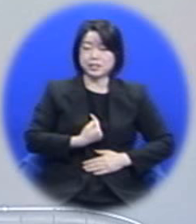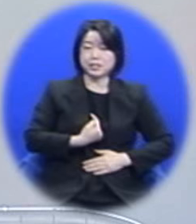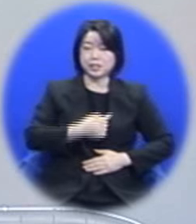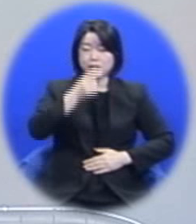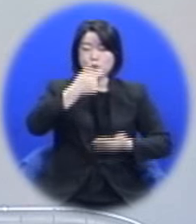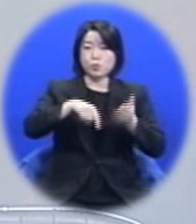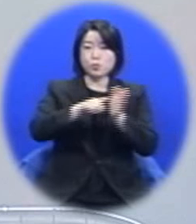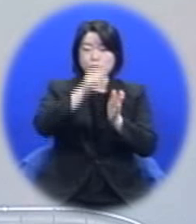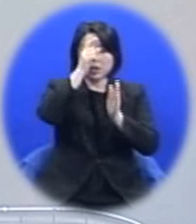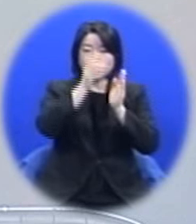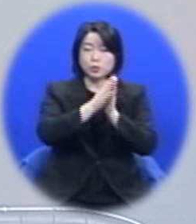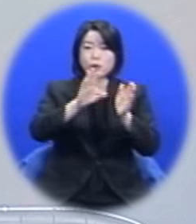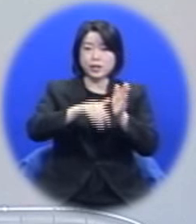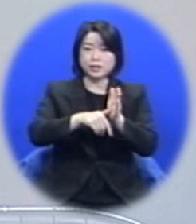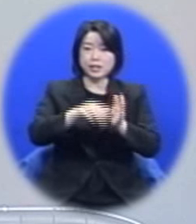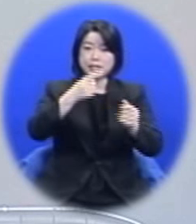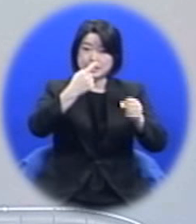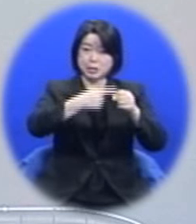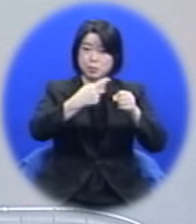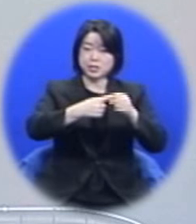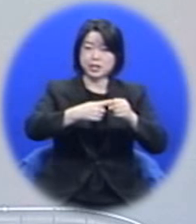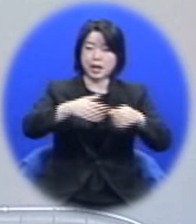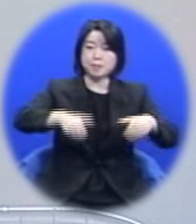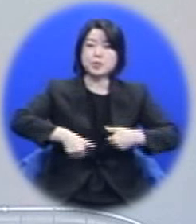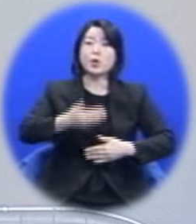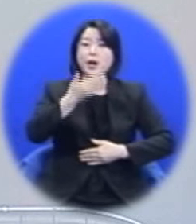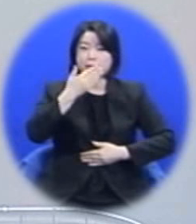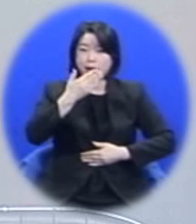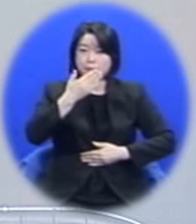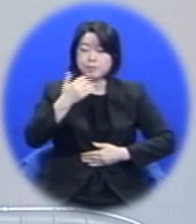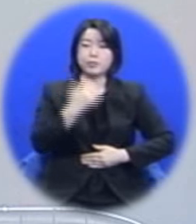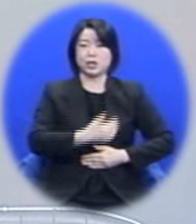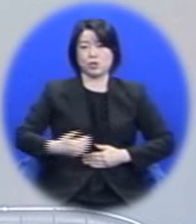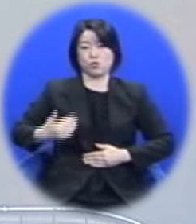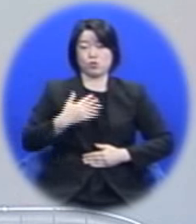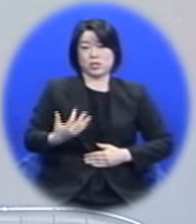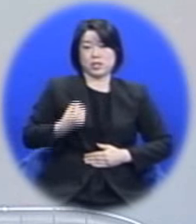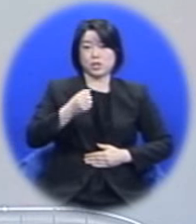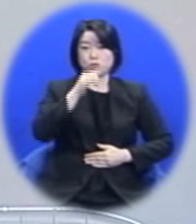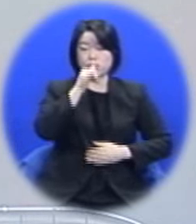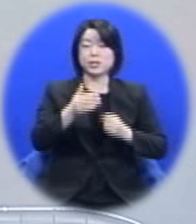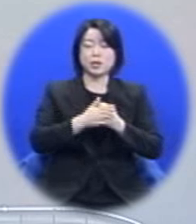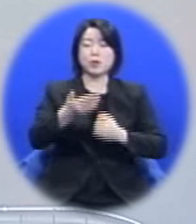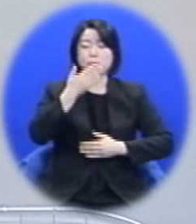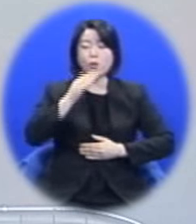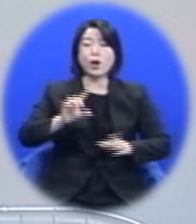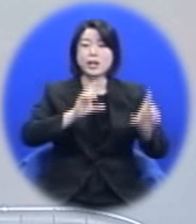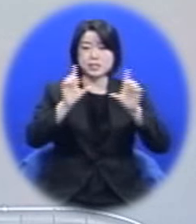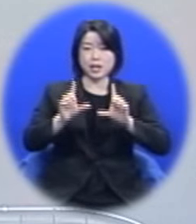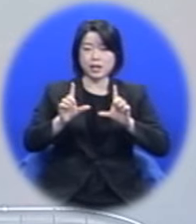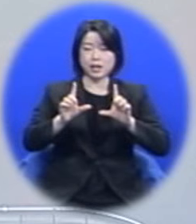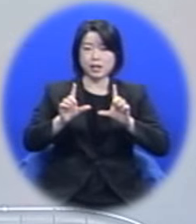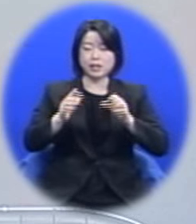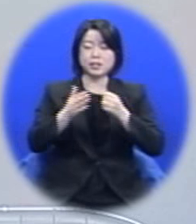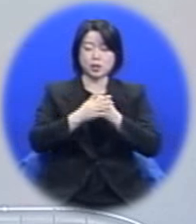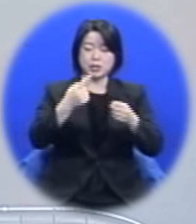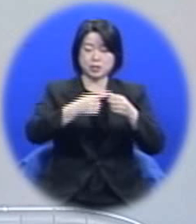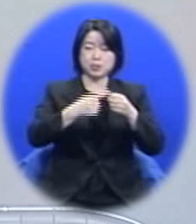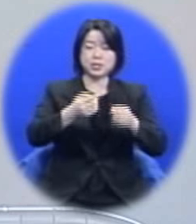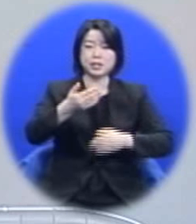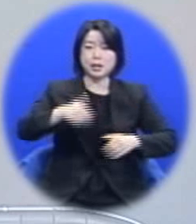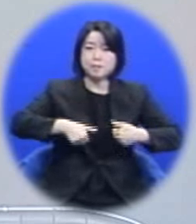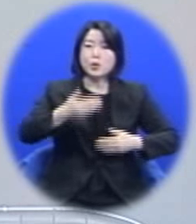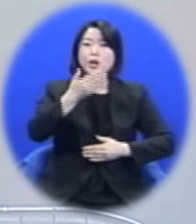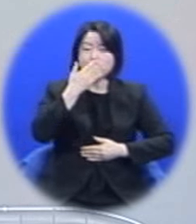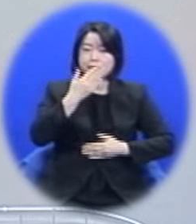번째로 양식을 구하라고 하셨습니다. 우리가 육신을 가지고 있으니까 먹어야 살잖아요. 양식을 구하라.